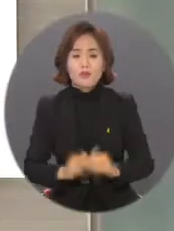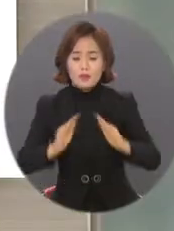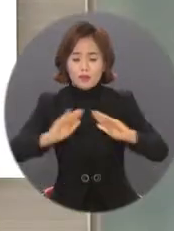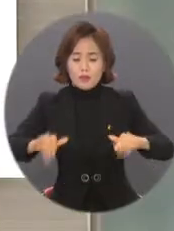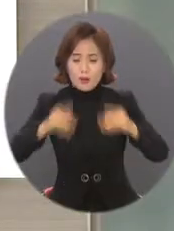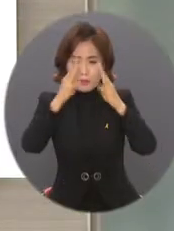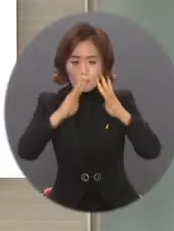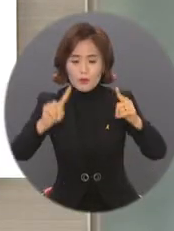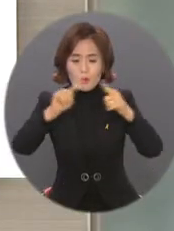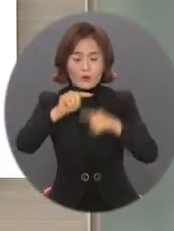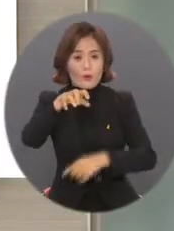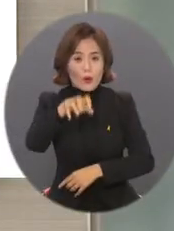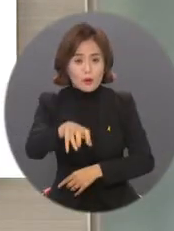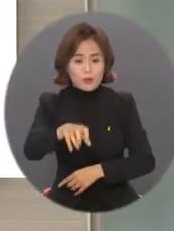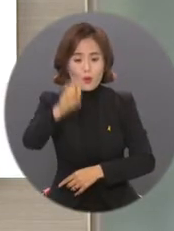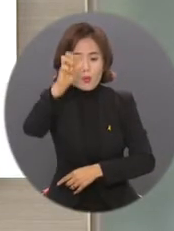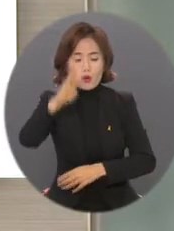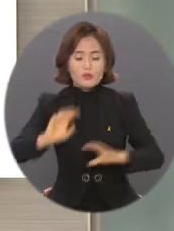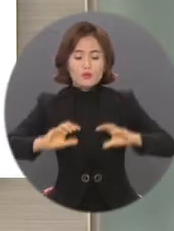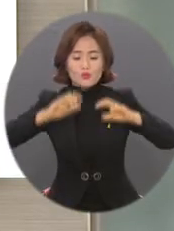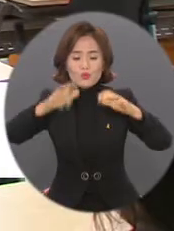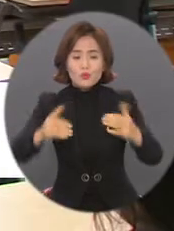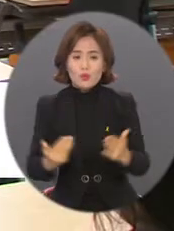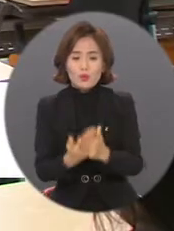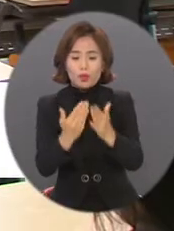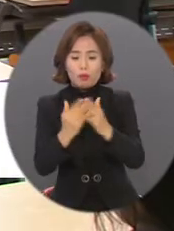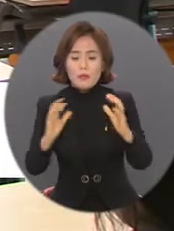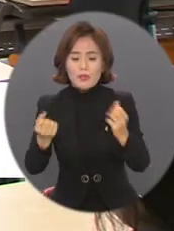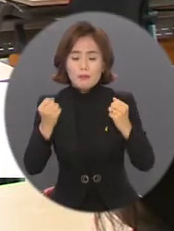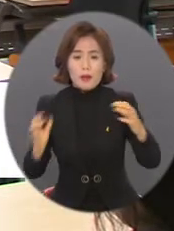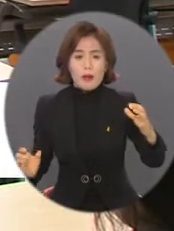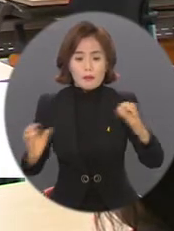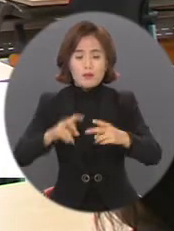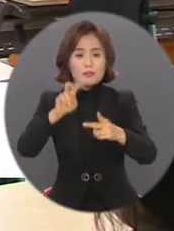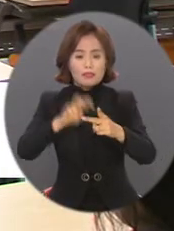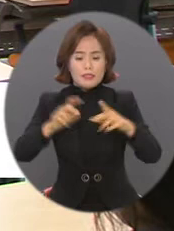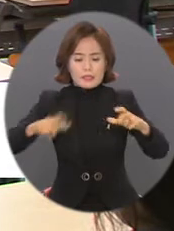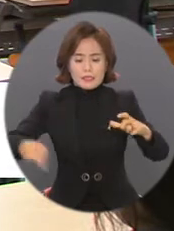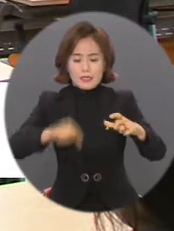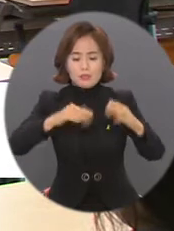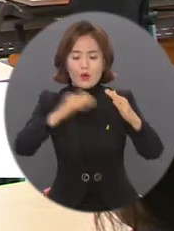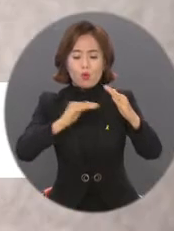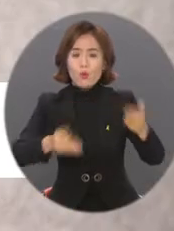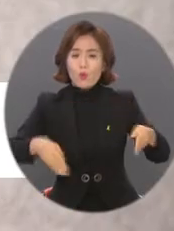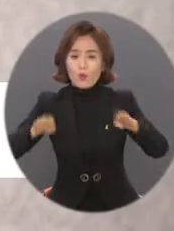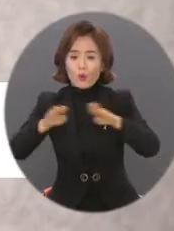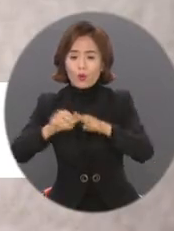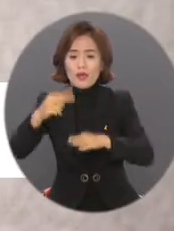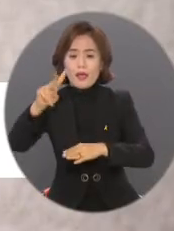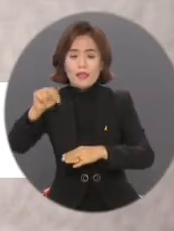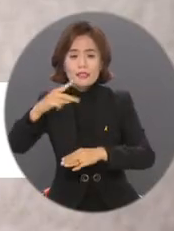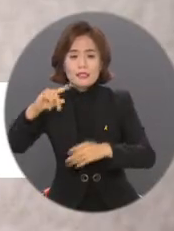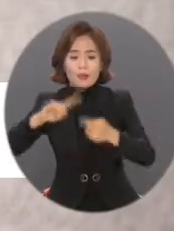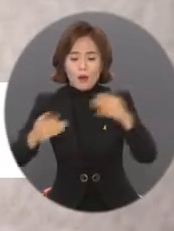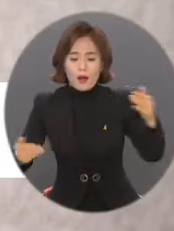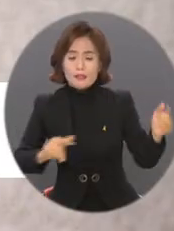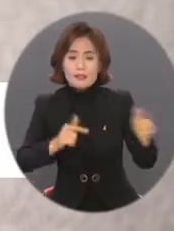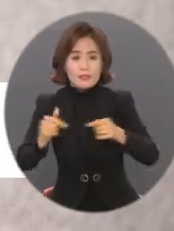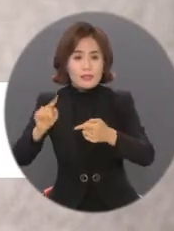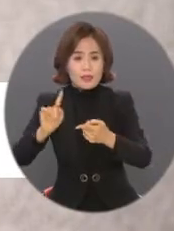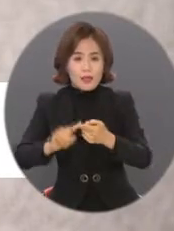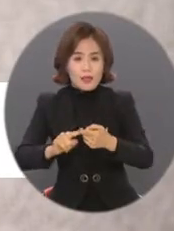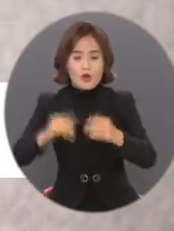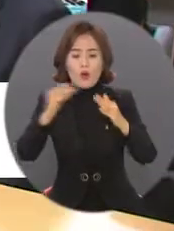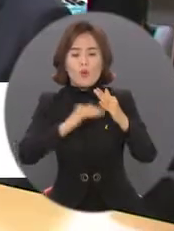전남대학교 의 동지를 뜬 방주 국제개발협력 센터 낸 지역 내 공공기관과 엔지오 학생 등을 대상으로